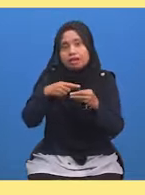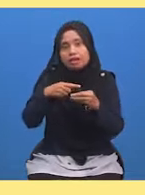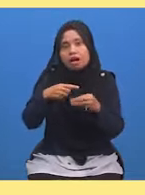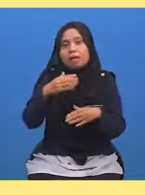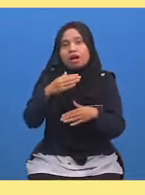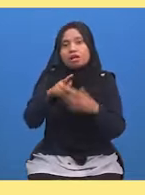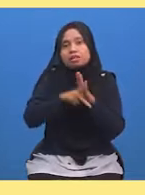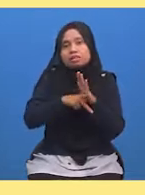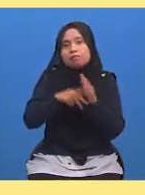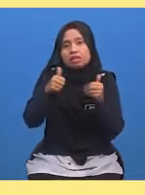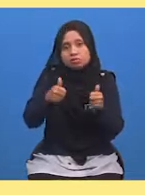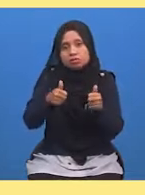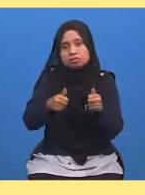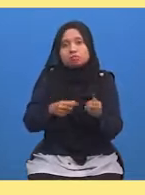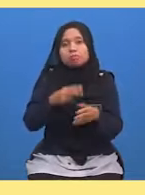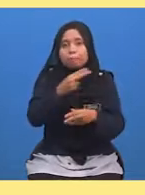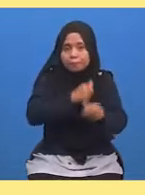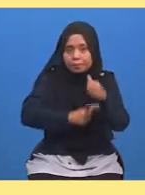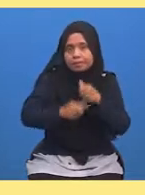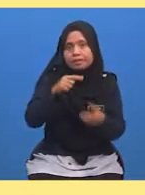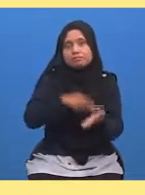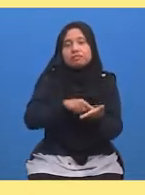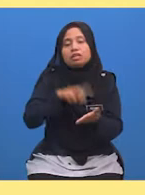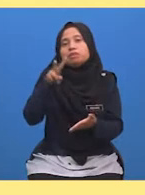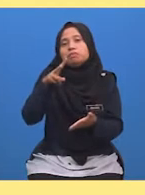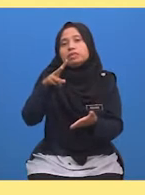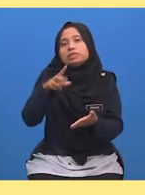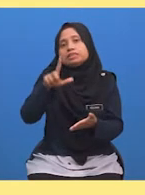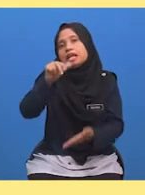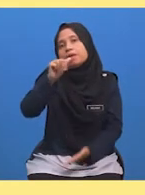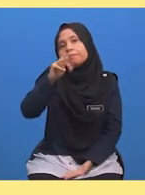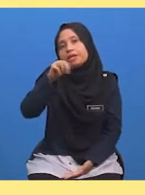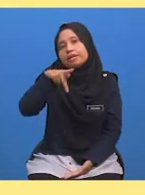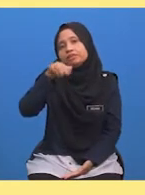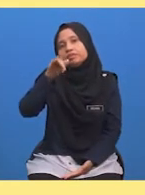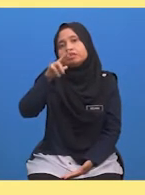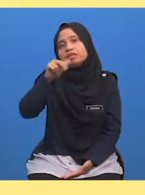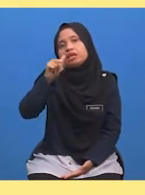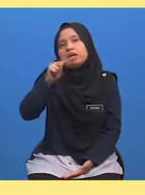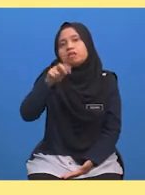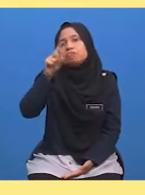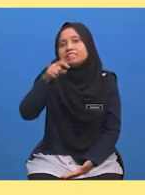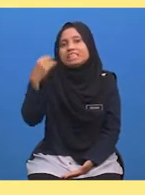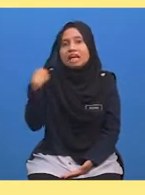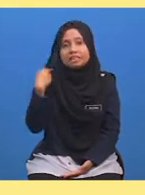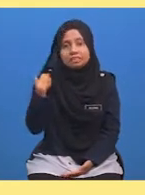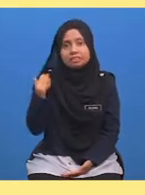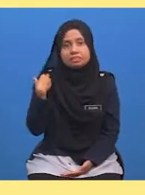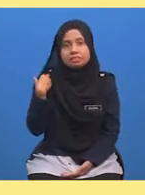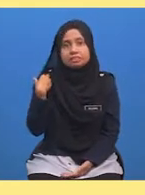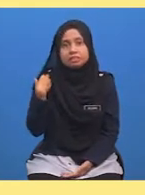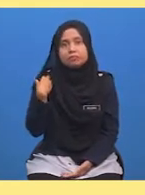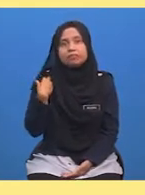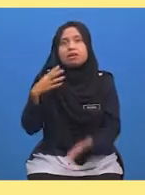projek. Yang ke-12, lampiran. Bahagian ini menyertakan